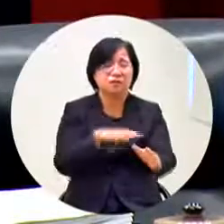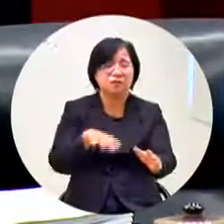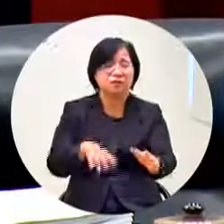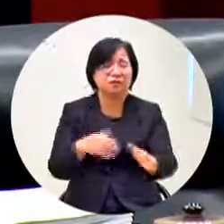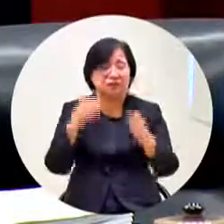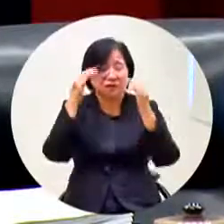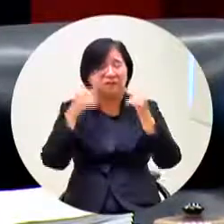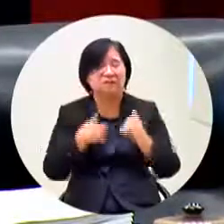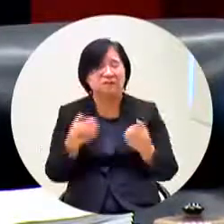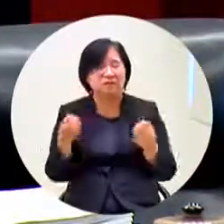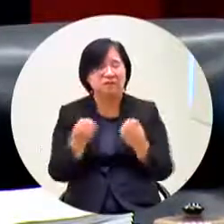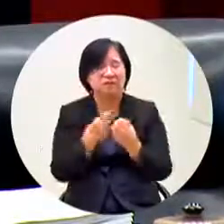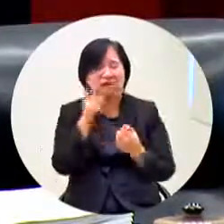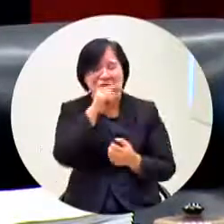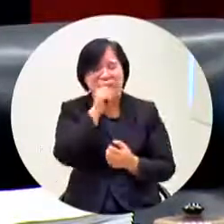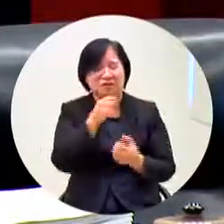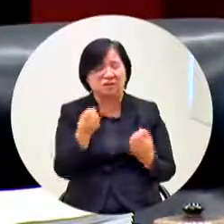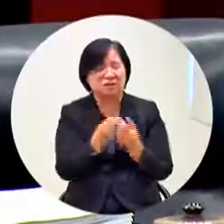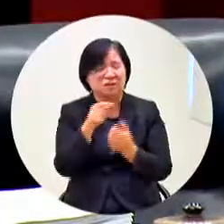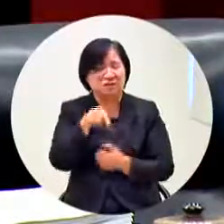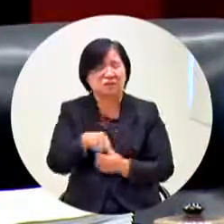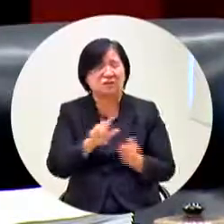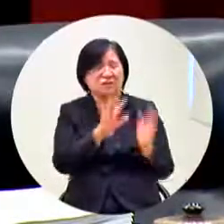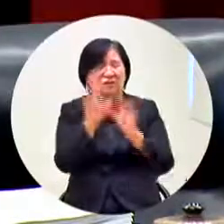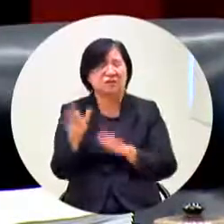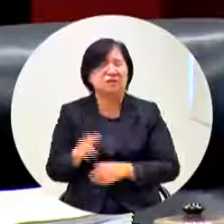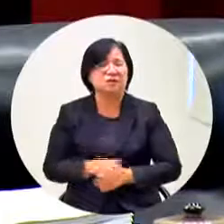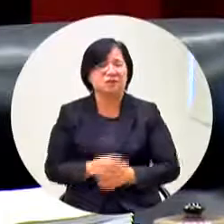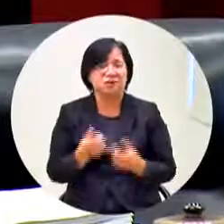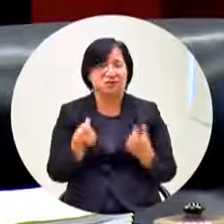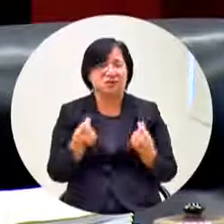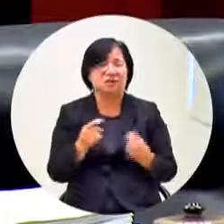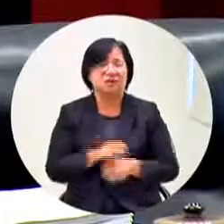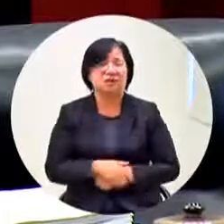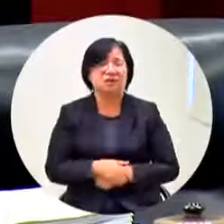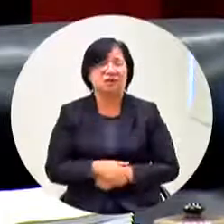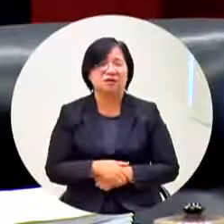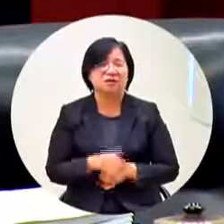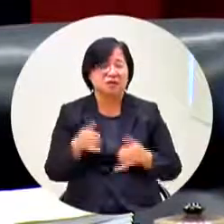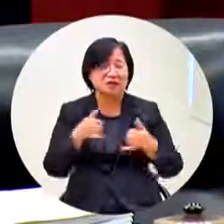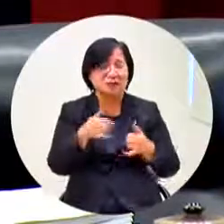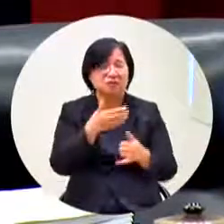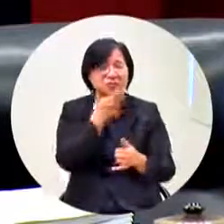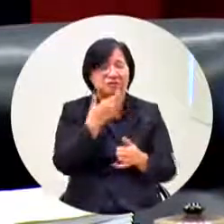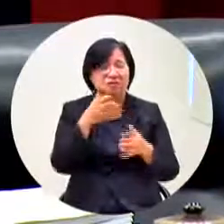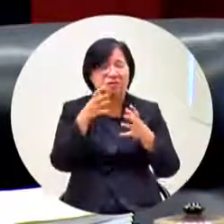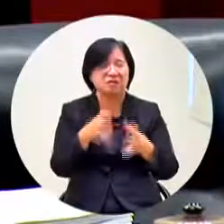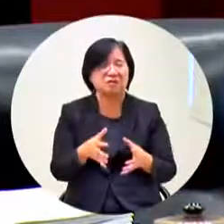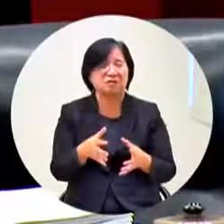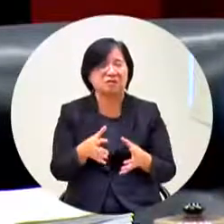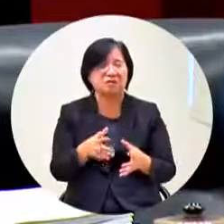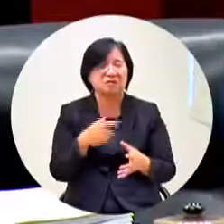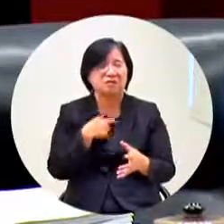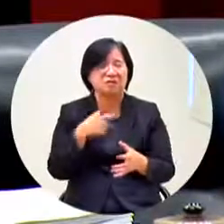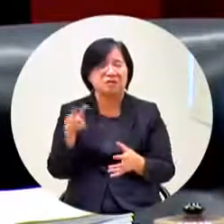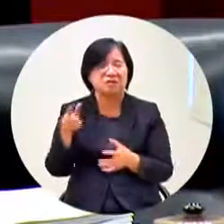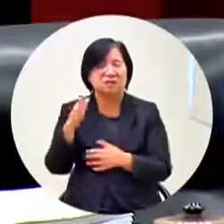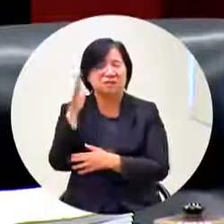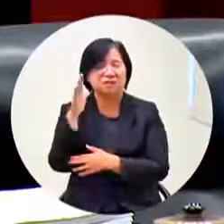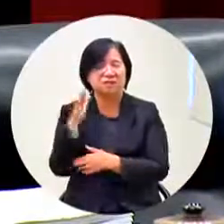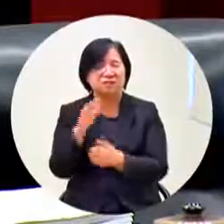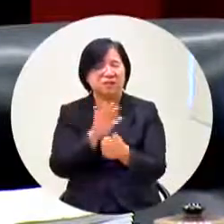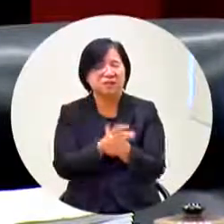状况，军方的土地要叫你熟悉的要叫你给铺，你就是说拍摄没法度，那树林的。可是我一直觉